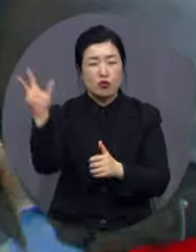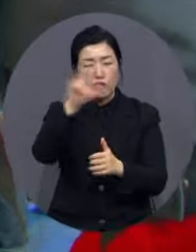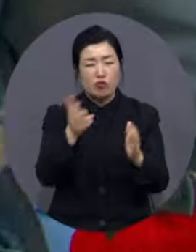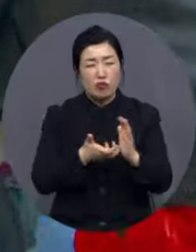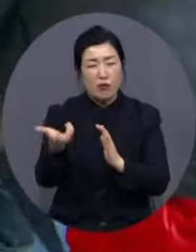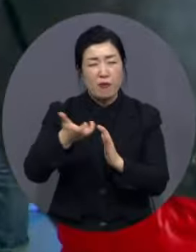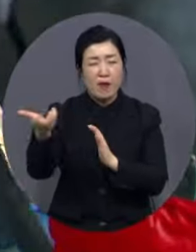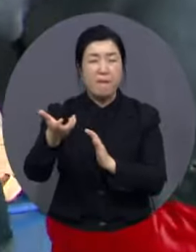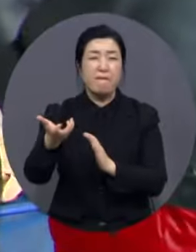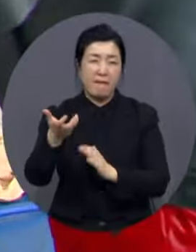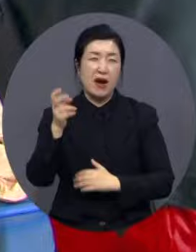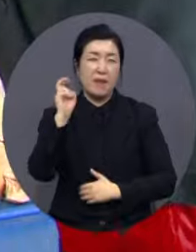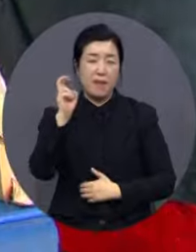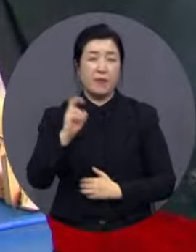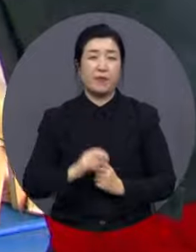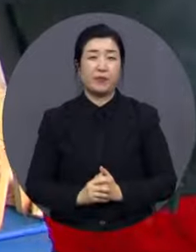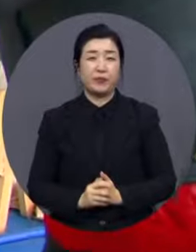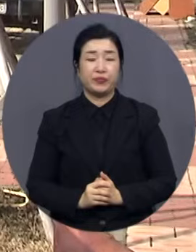것으로